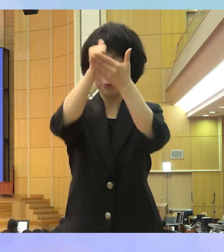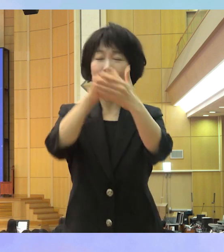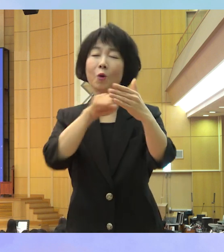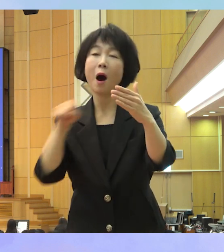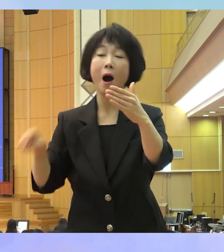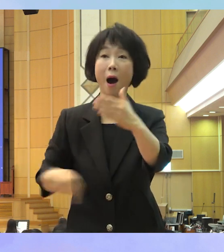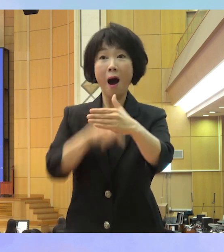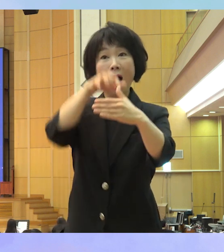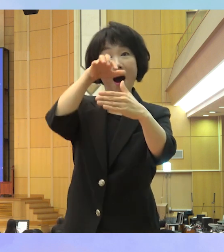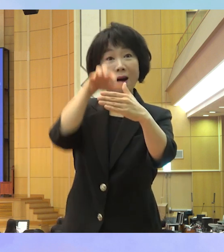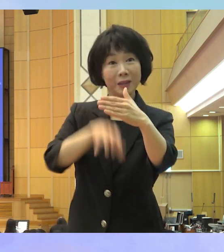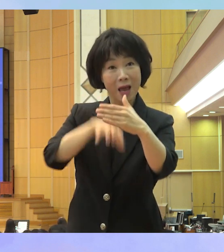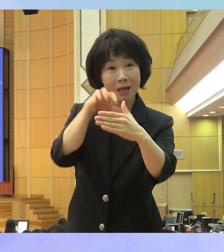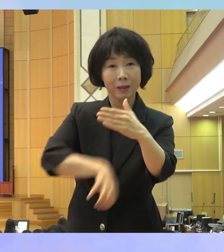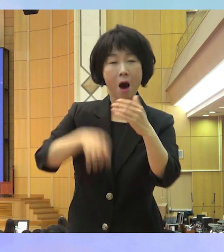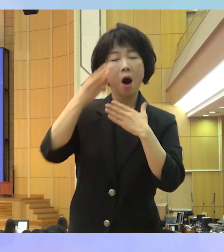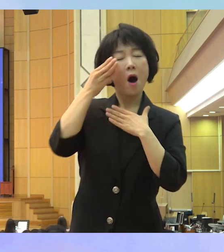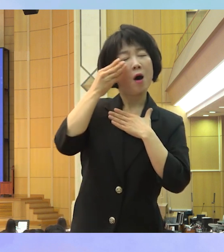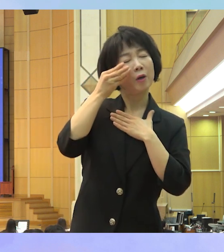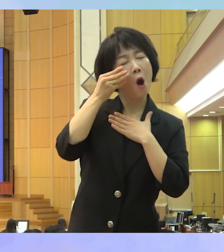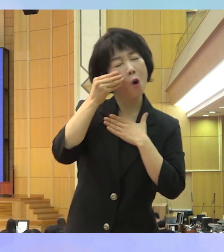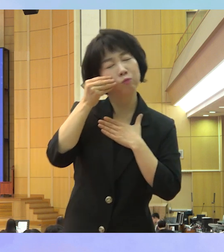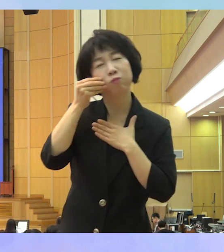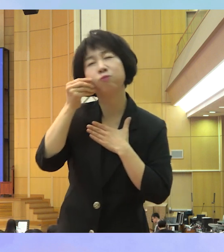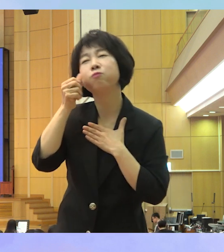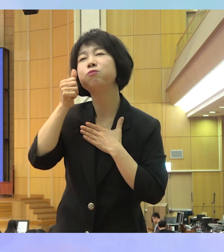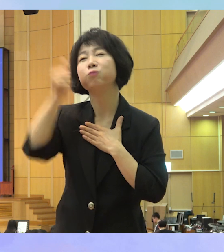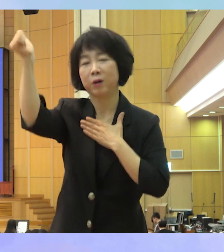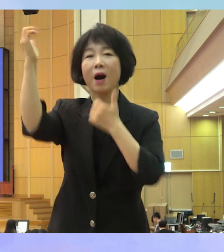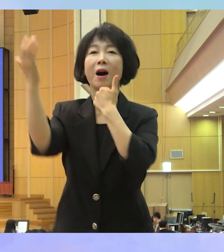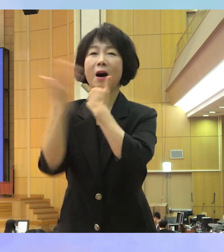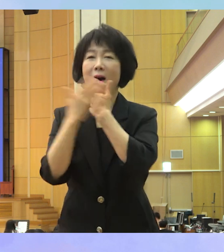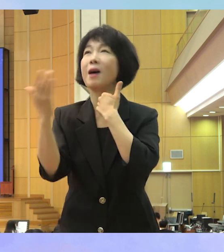일을 주 안에서